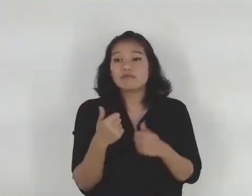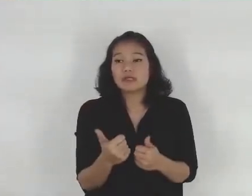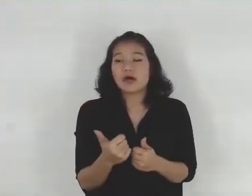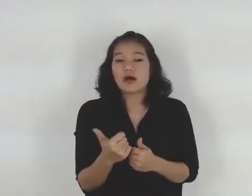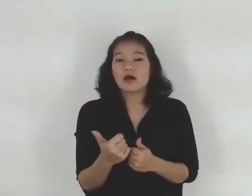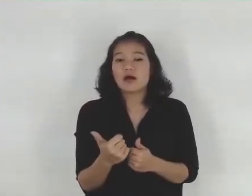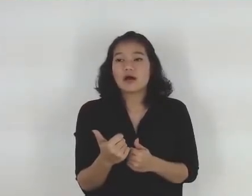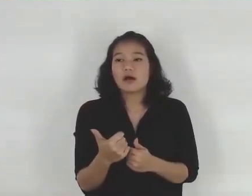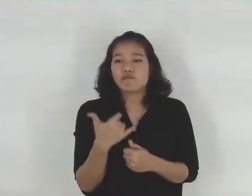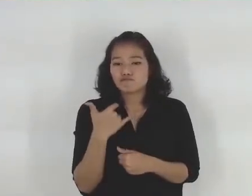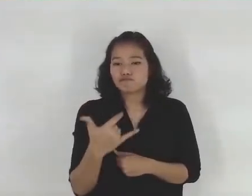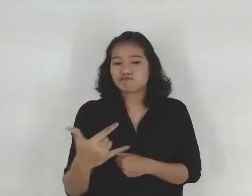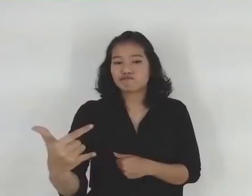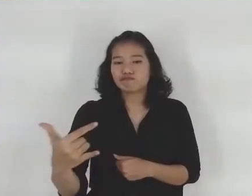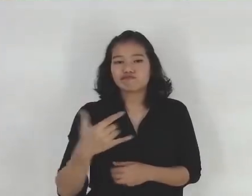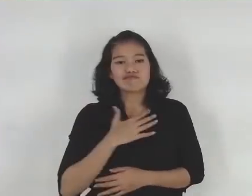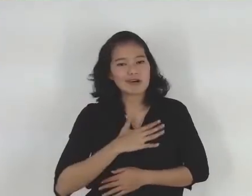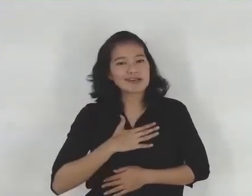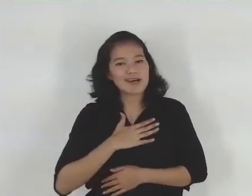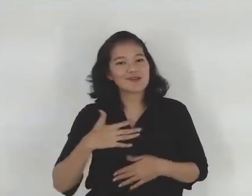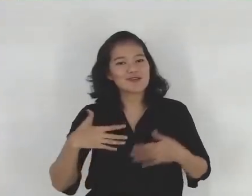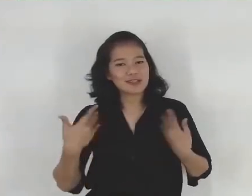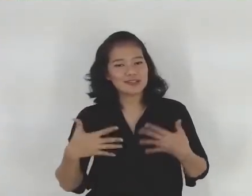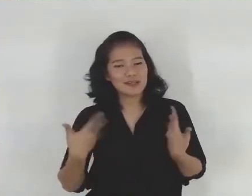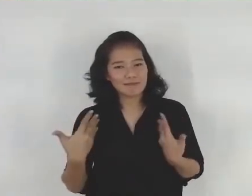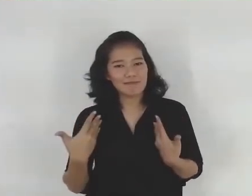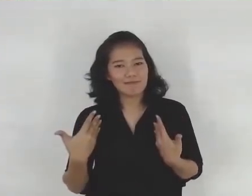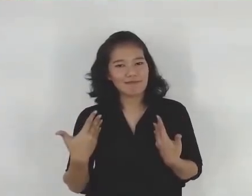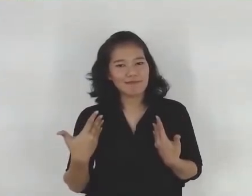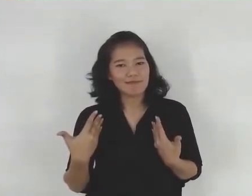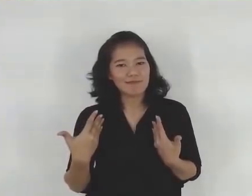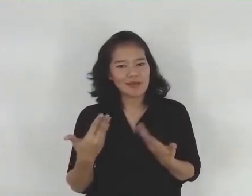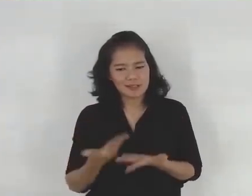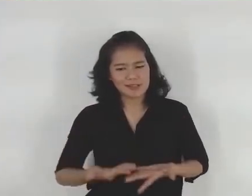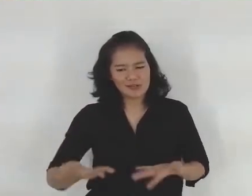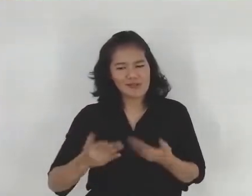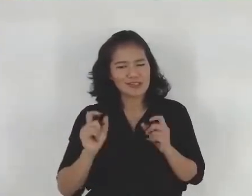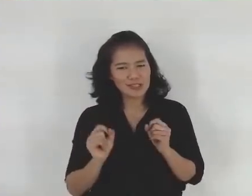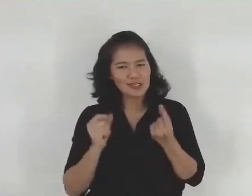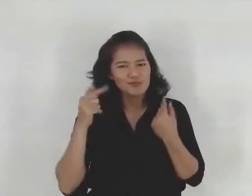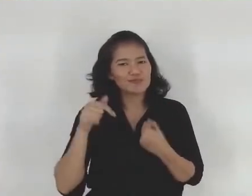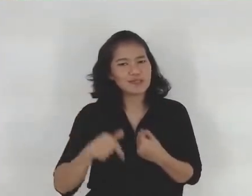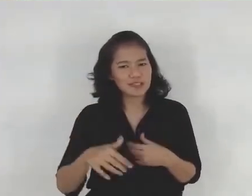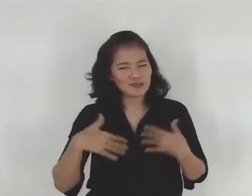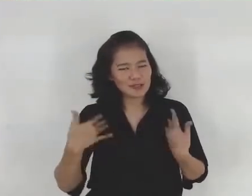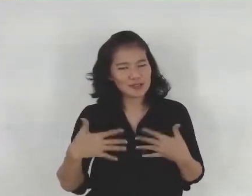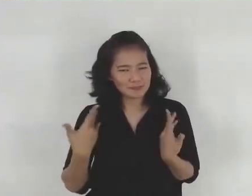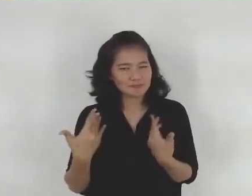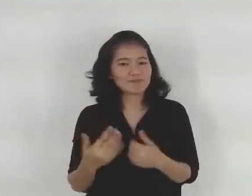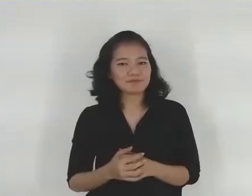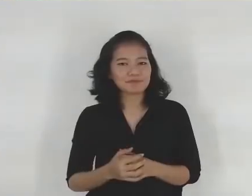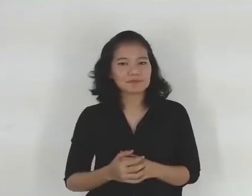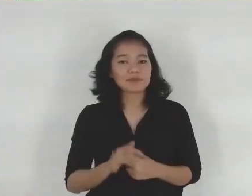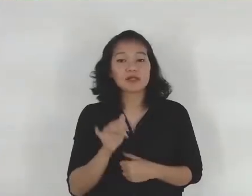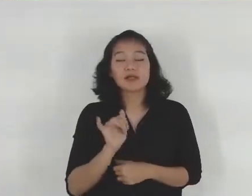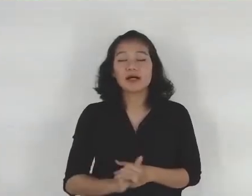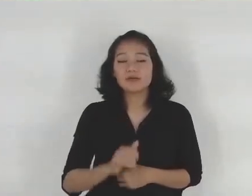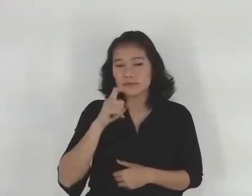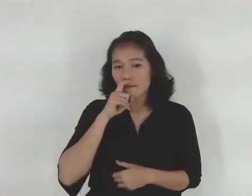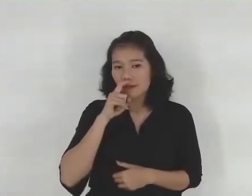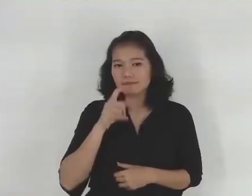terus merasakan sukacita itu ditengah-tengah kehidupan kami ya Bapak ya